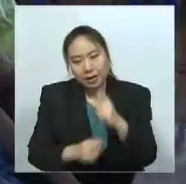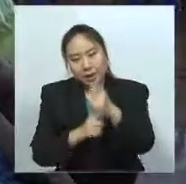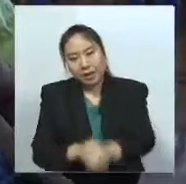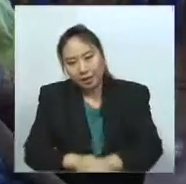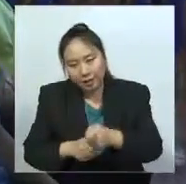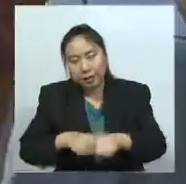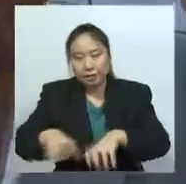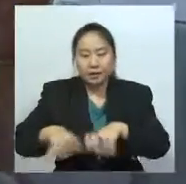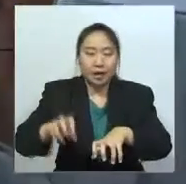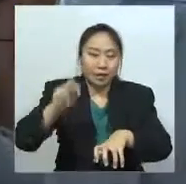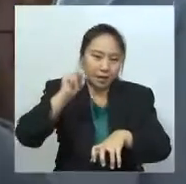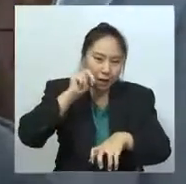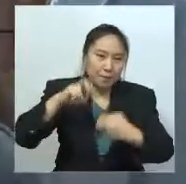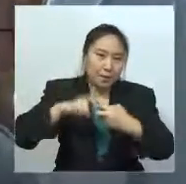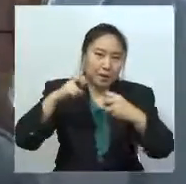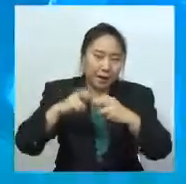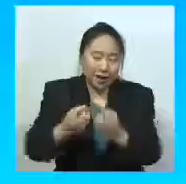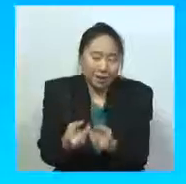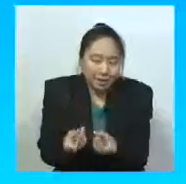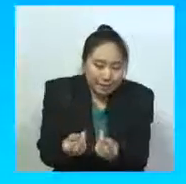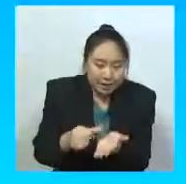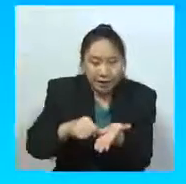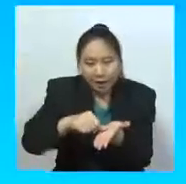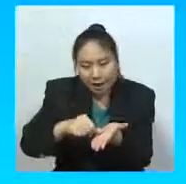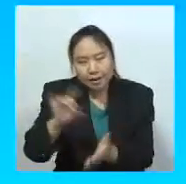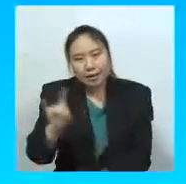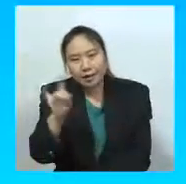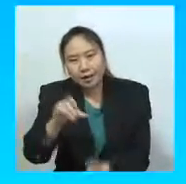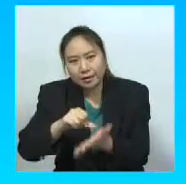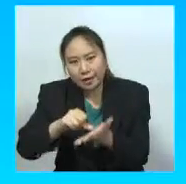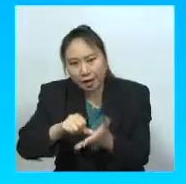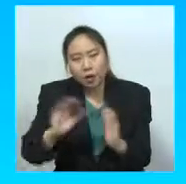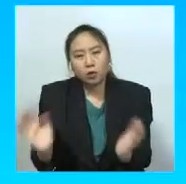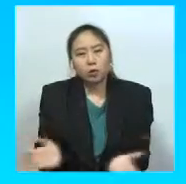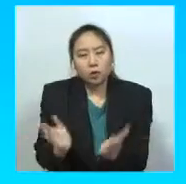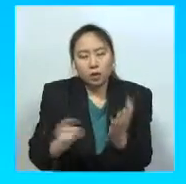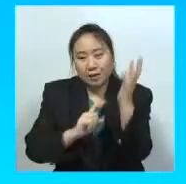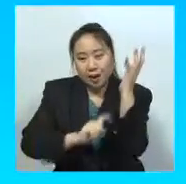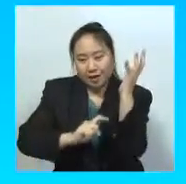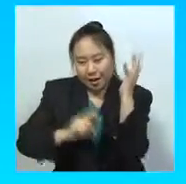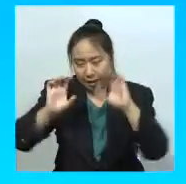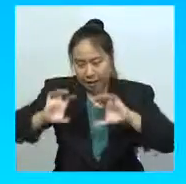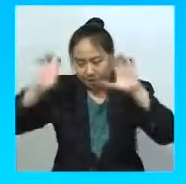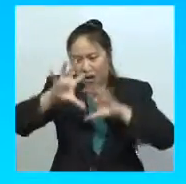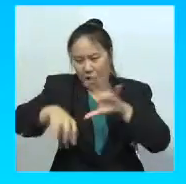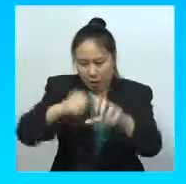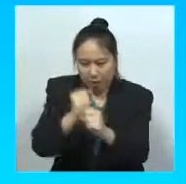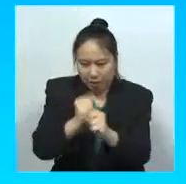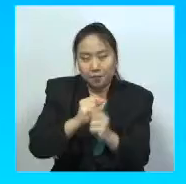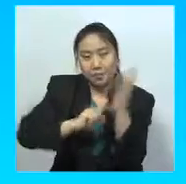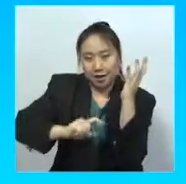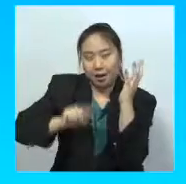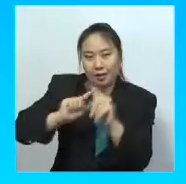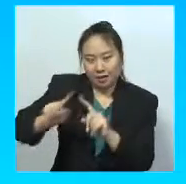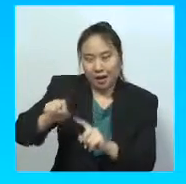การบริหารจัดการน้ำการแก้ปัญหาที่ดินการปศุสัตว์และการส่งเสริมการใช้ยางในภาครัฐรวมไปถึงแผนง